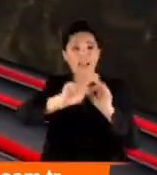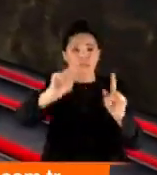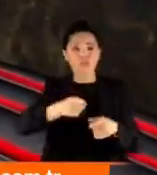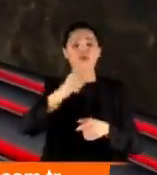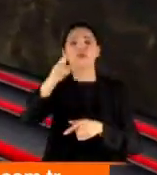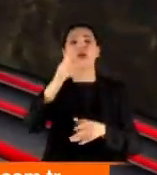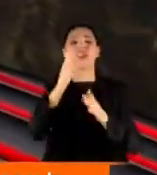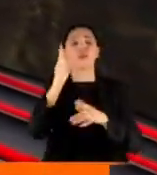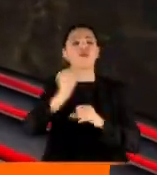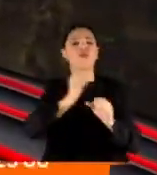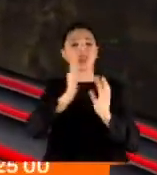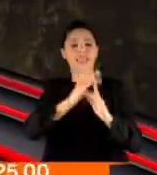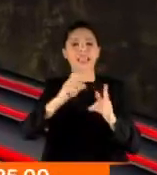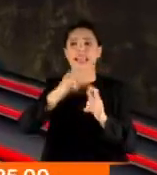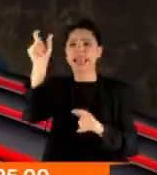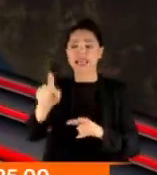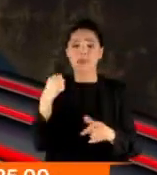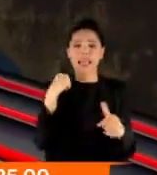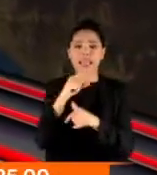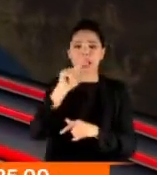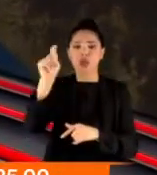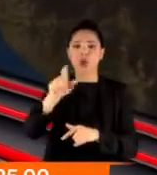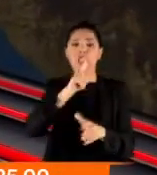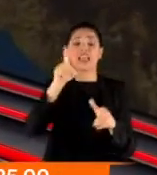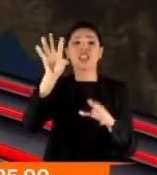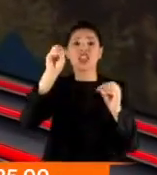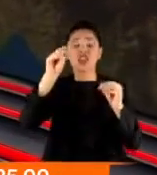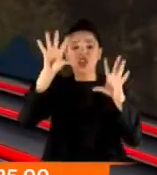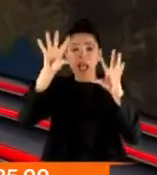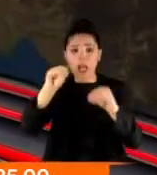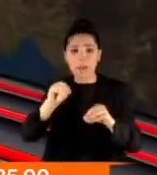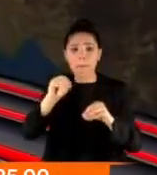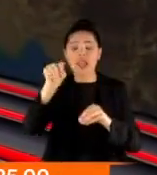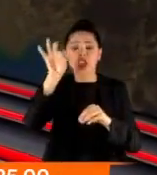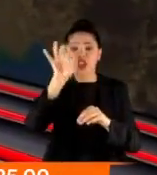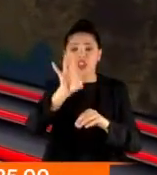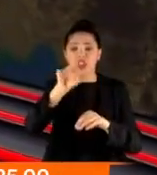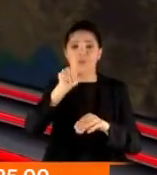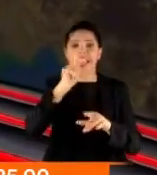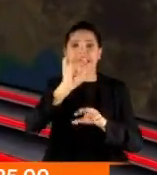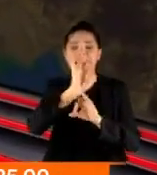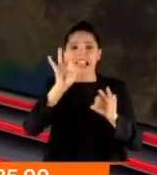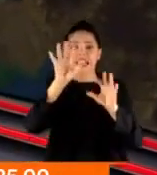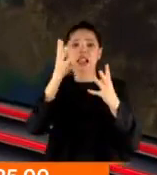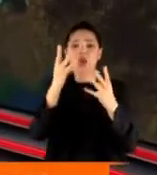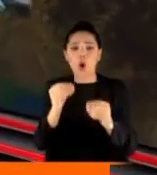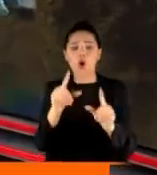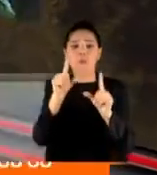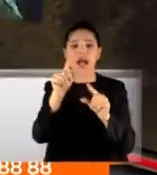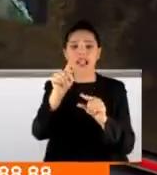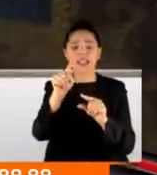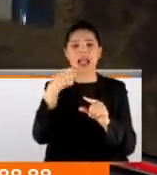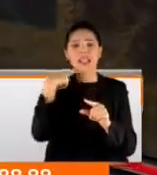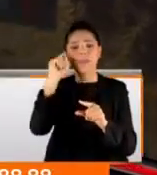yayınımız kesilmişti. Gamze, yeniden döneceğim. Şimdi ışıkların söndüğünü görüyorum. Anladığım kadarıyla şu anda sessiz olman da gerekiyor.